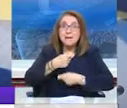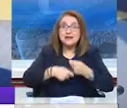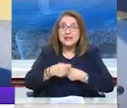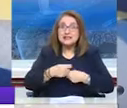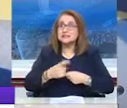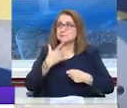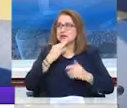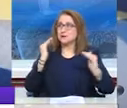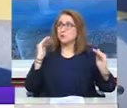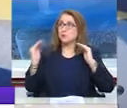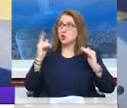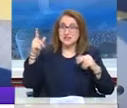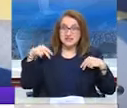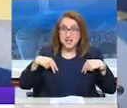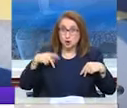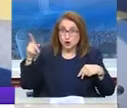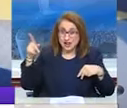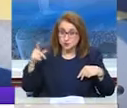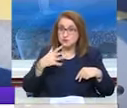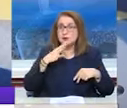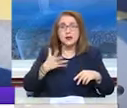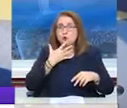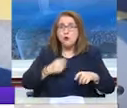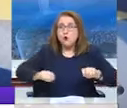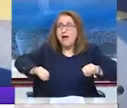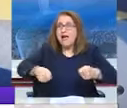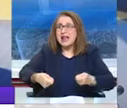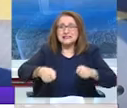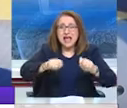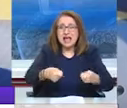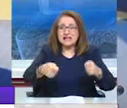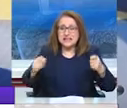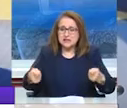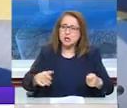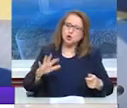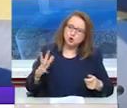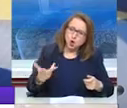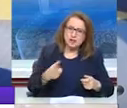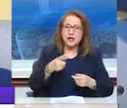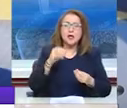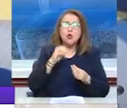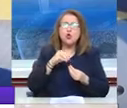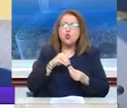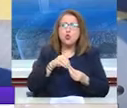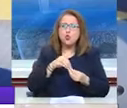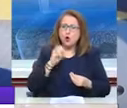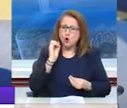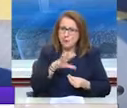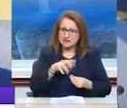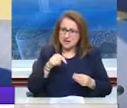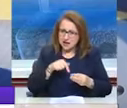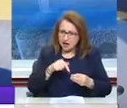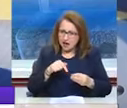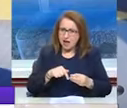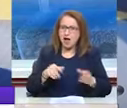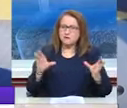απασχολούμενων σε επιχειρήσεις τίθεται σε προσωρινή αναστολή, το ποσό του δώρου Πάσχα που αντιστοιχεί στο χρονικό διάστημα αναστολής